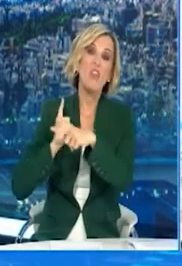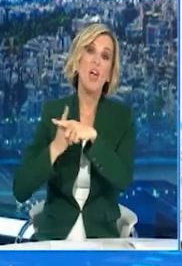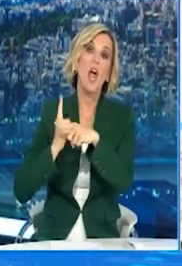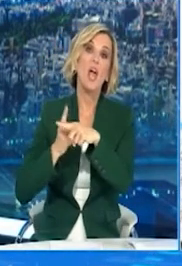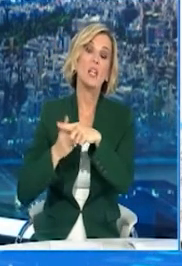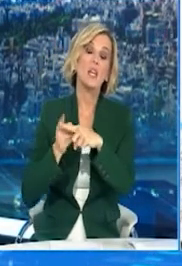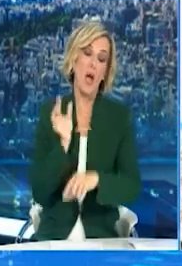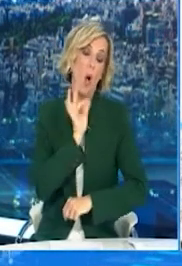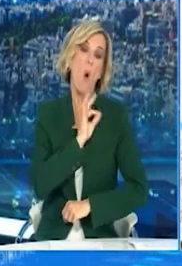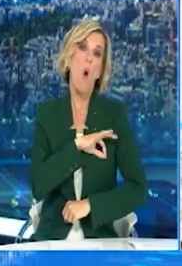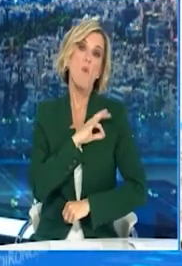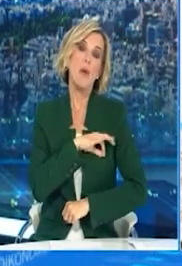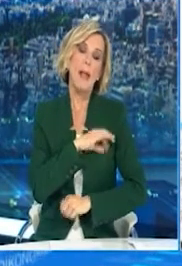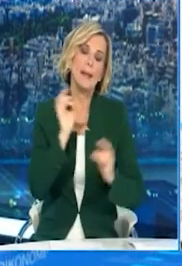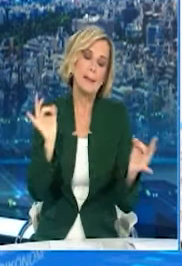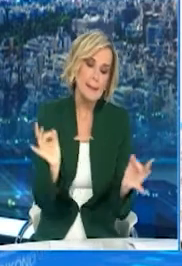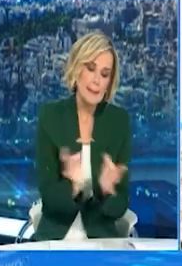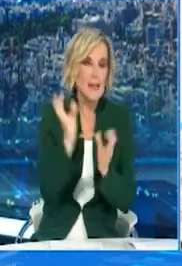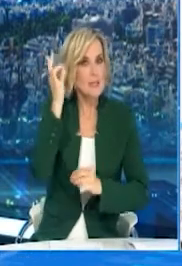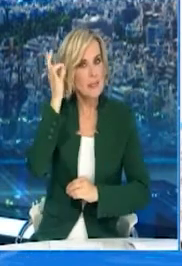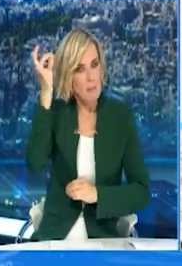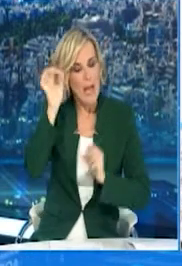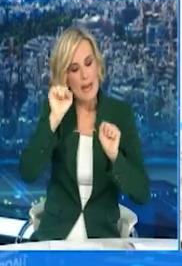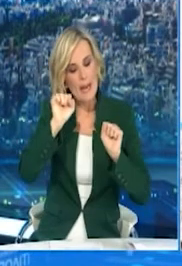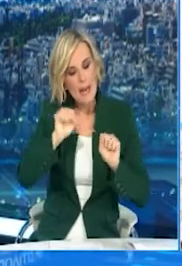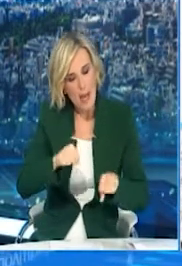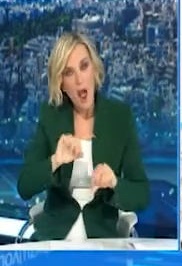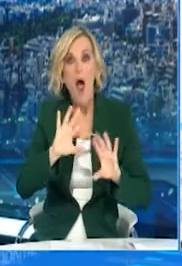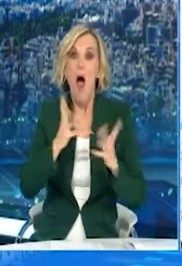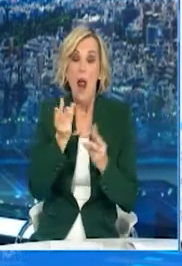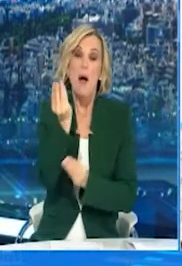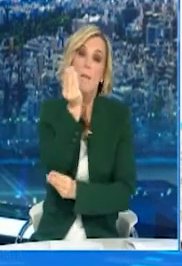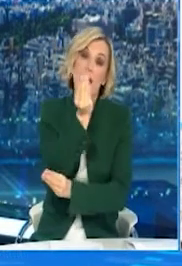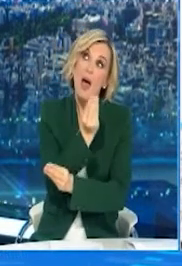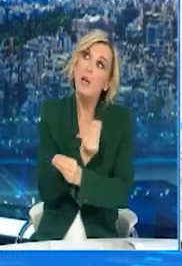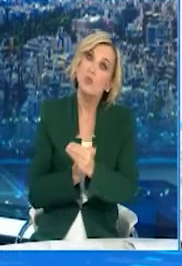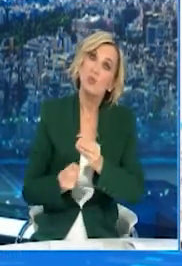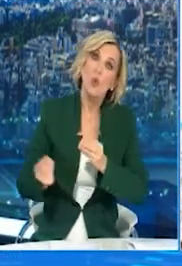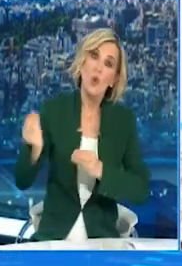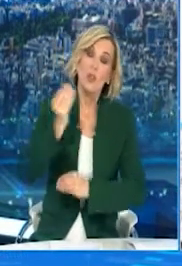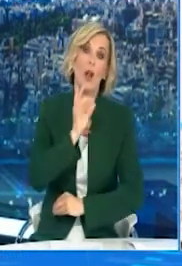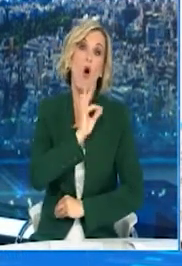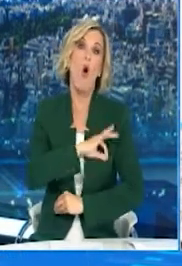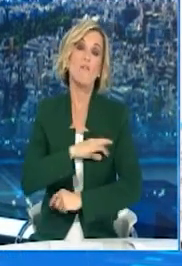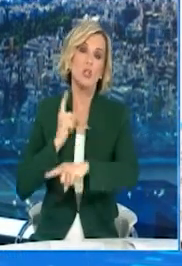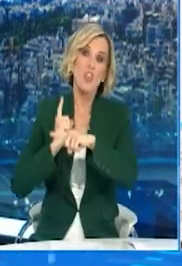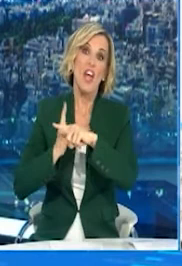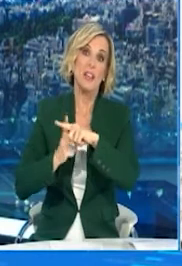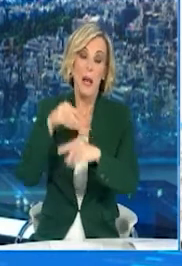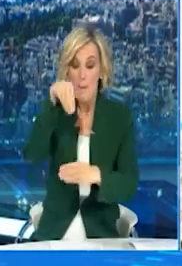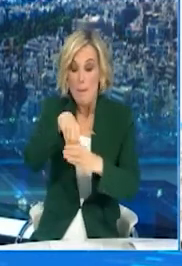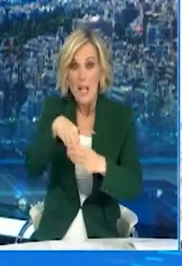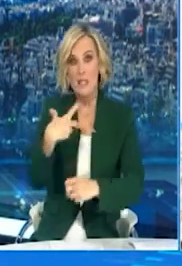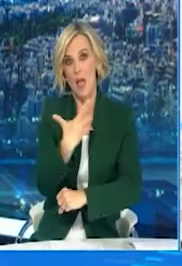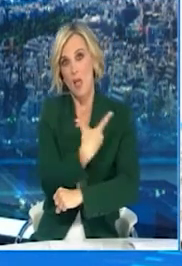ύπαρξη μιας σπάνιας ανεπιθύμητης ενέργειας. Παράλληλα όμως, επειδή ένας οργανισμός